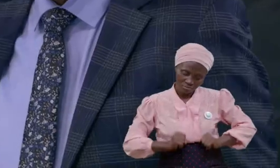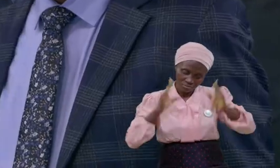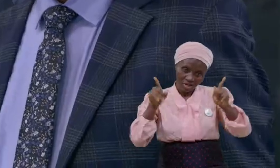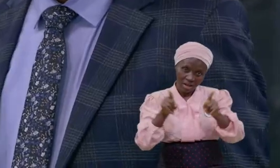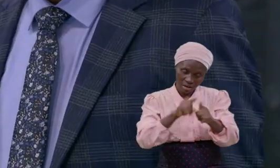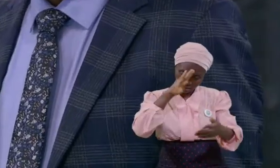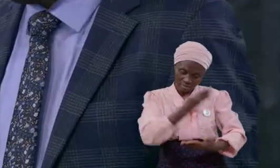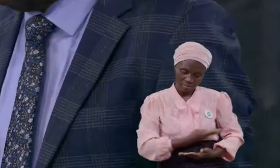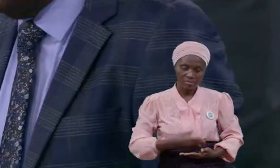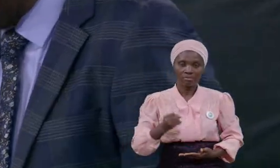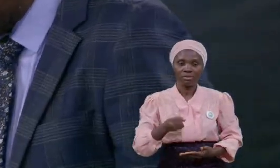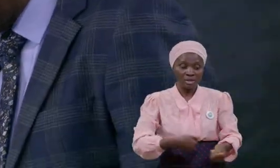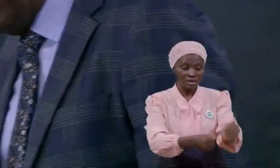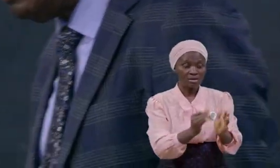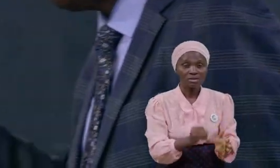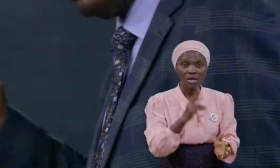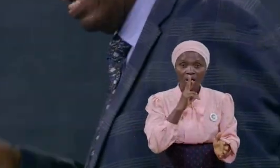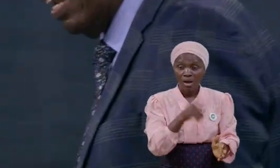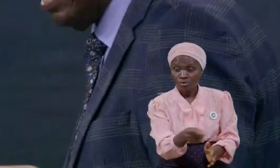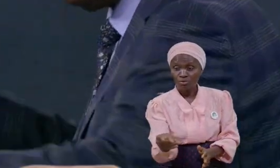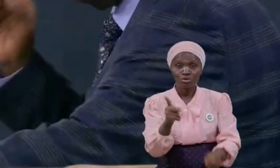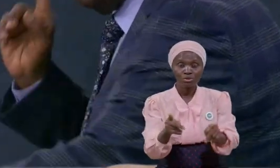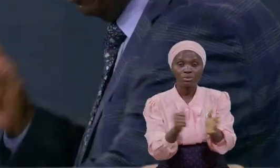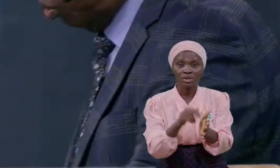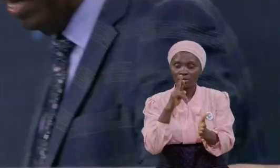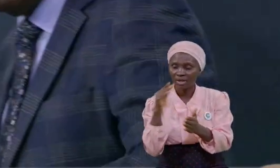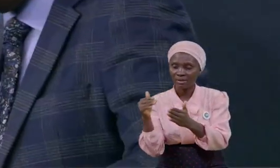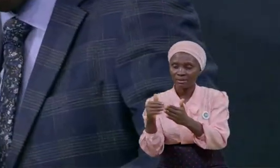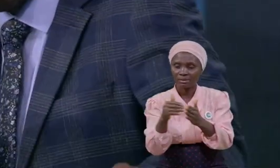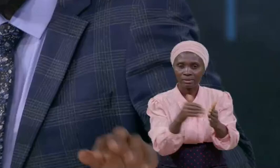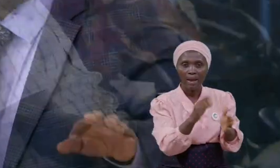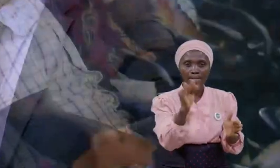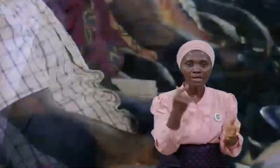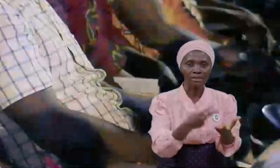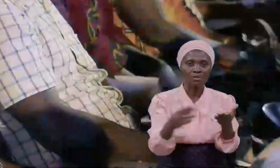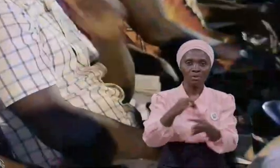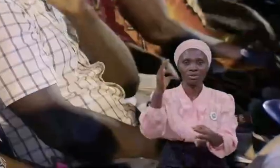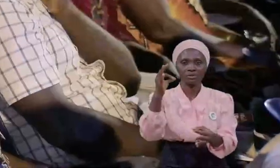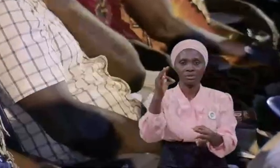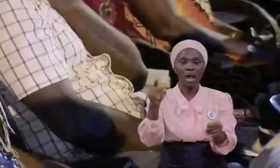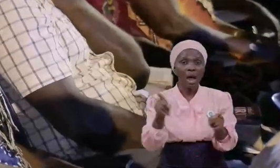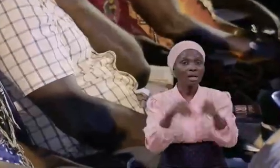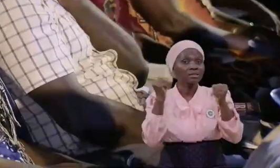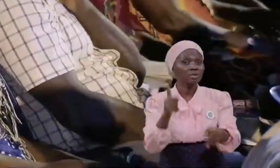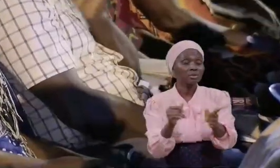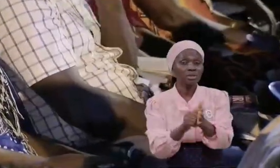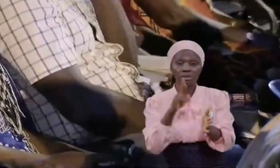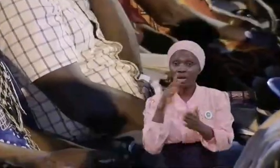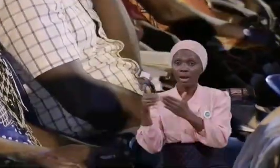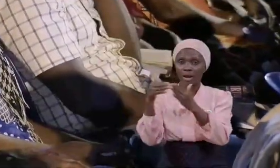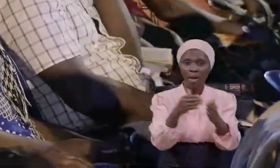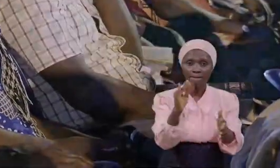sont dirigés par l'Esprit. Tous ceux qui sont conduits par l'Esprit de Dieu, ils sont fils de